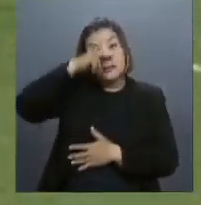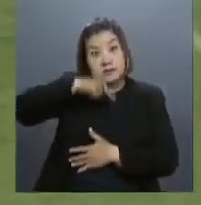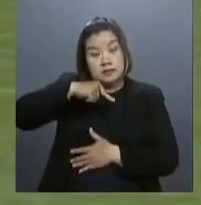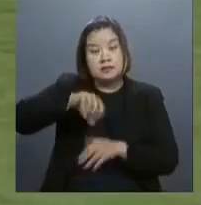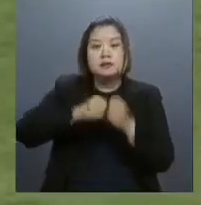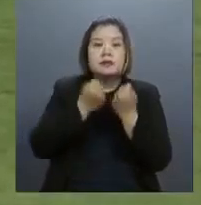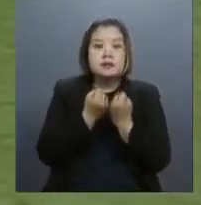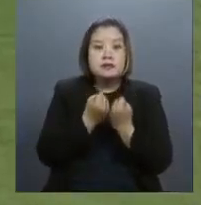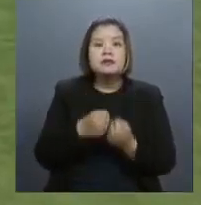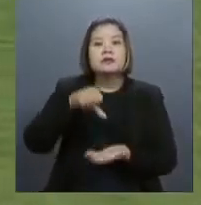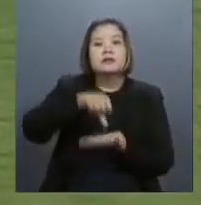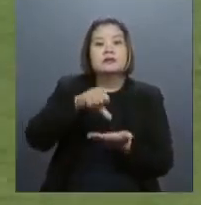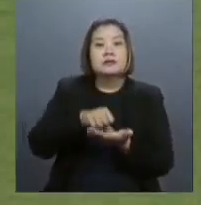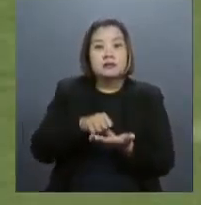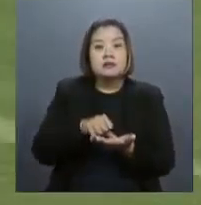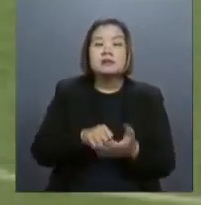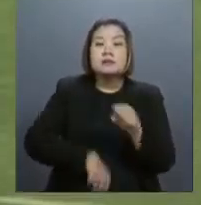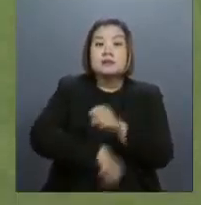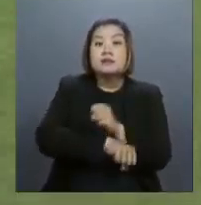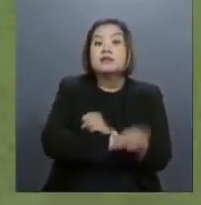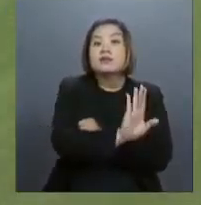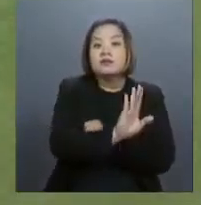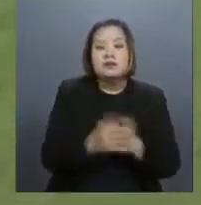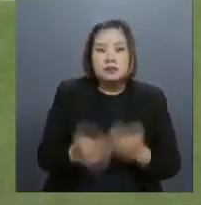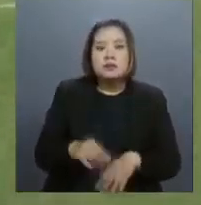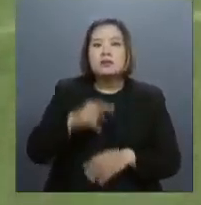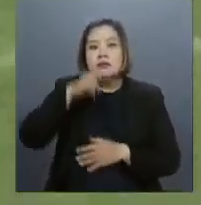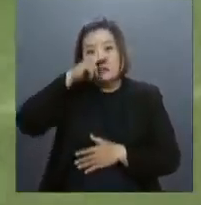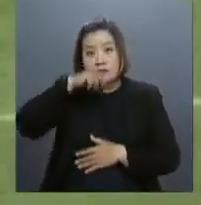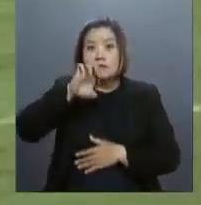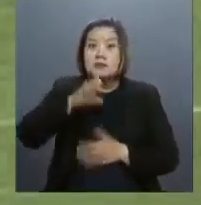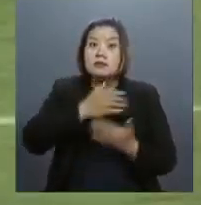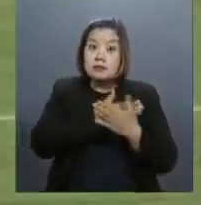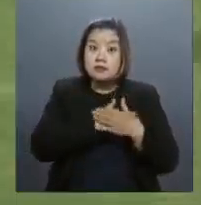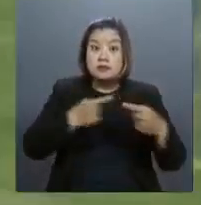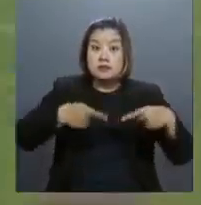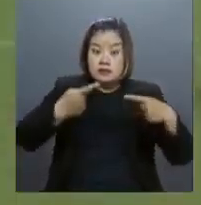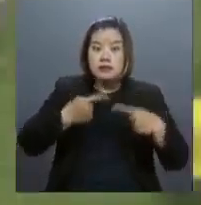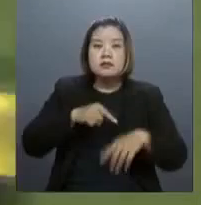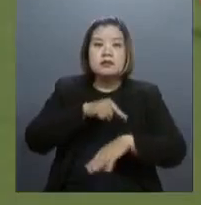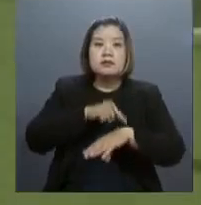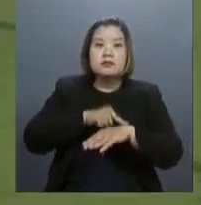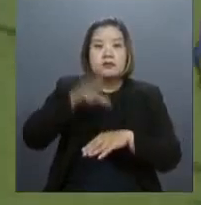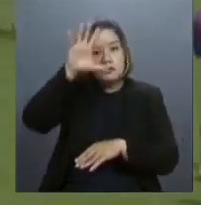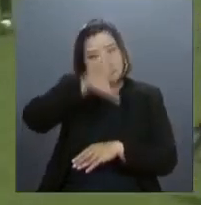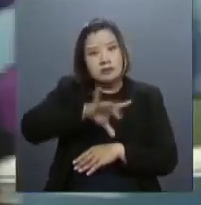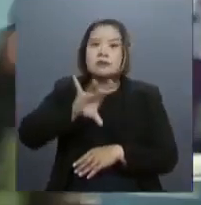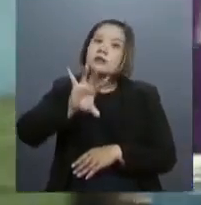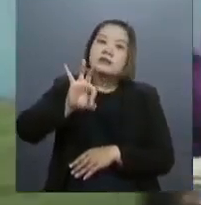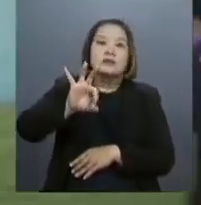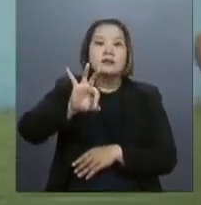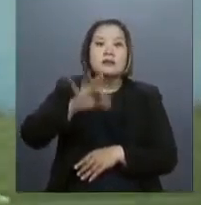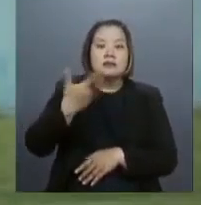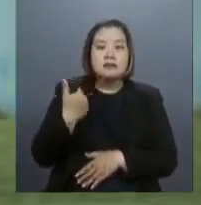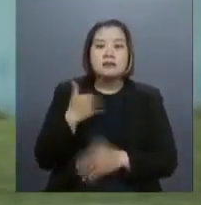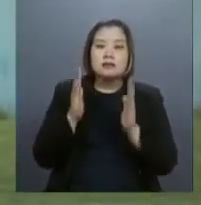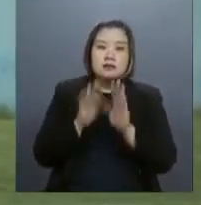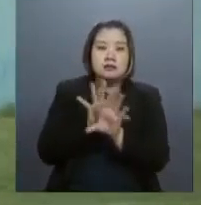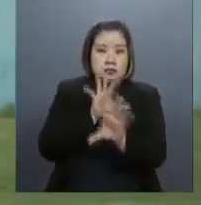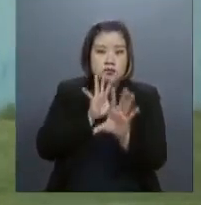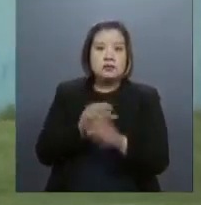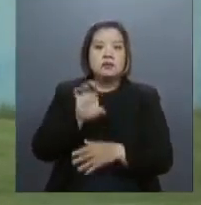หร่านก่อนเกมไทยกับอิรักจะเริ่มขึ้นในวันพรุ่งนี้เวลา 21:00 นที่สนามบัสสเตเดียมท่ามกลางแฟนบอลชาวอิรัก